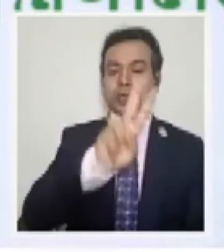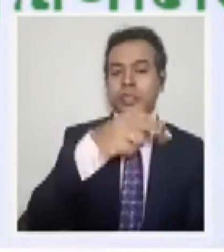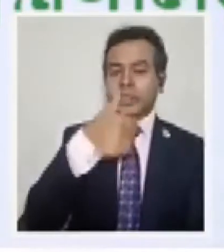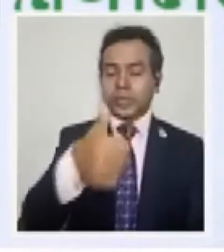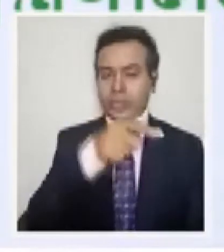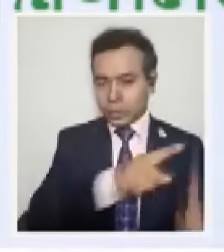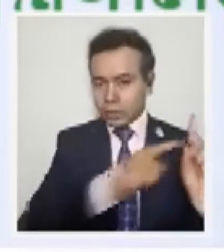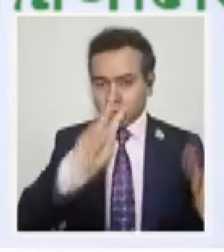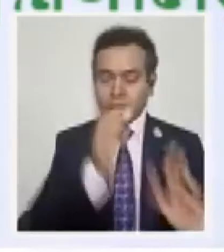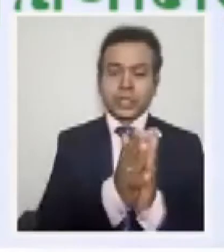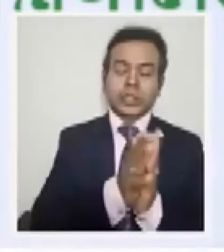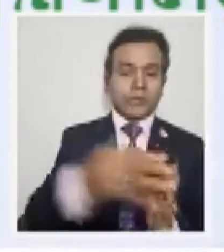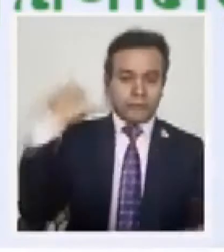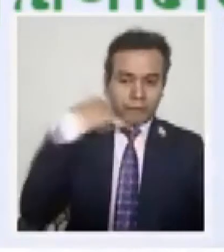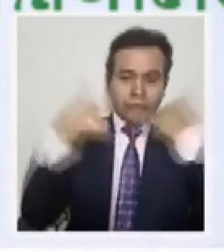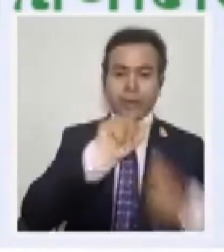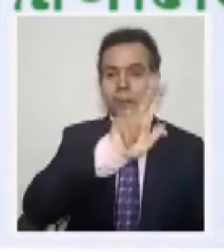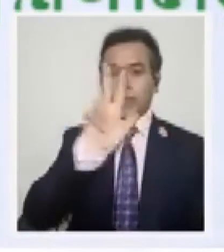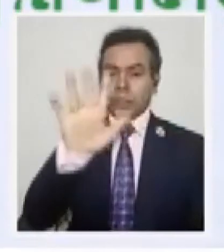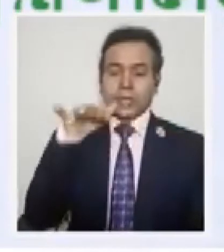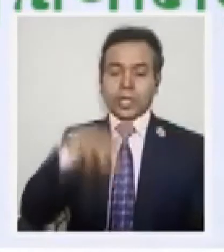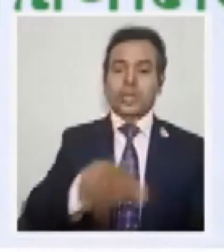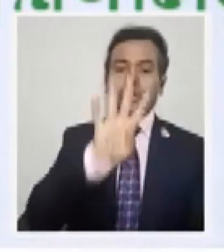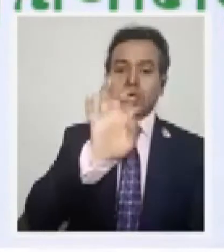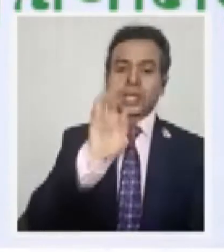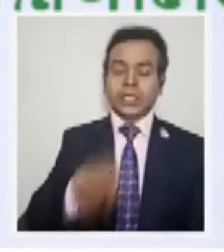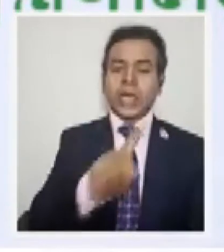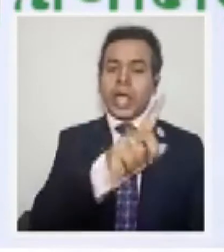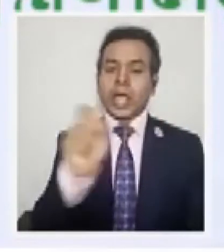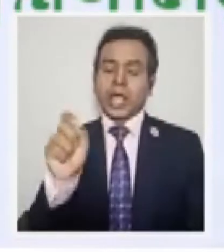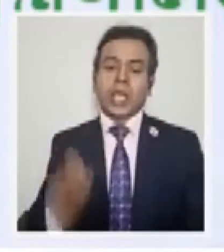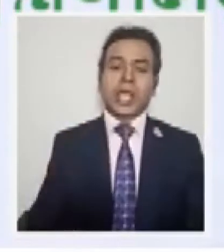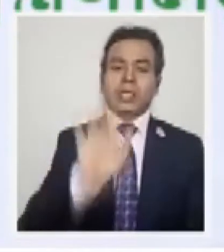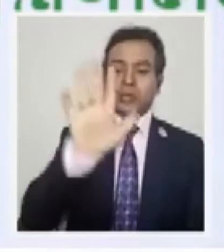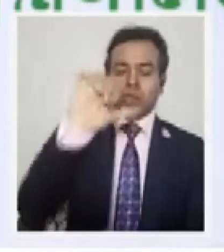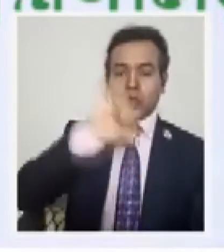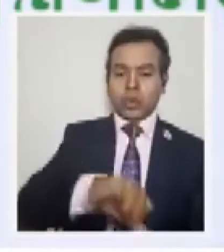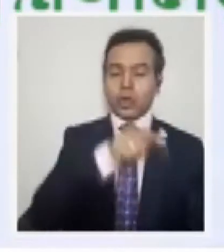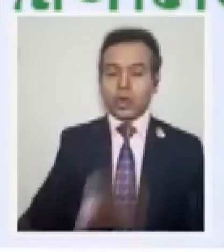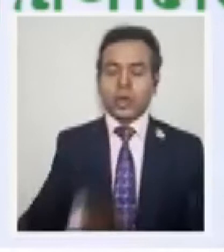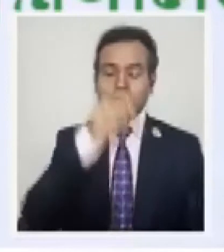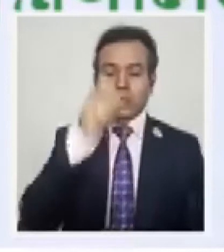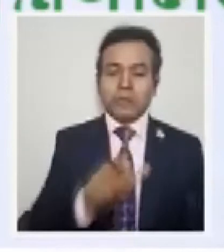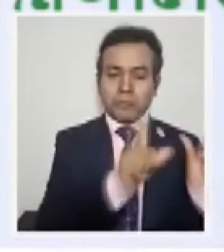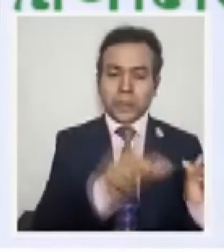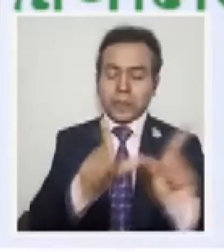24 ঘন্টায় ফোন কল গ্রহণ করা হয়েছে 1,74,726টি এবং এ পর্যন্ত ফোন কল গ্রহণ করা হয়েছে